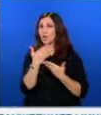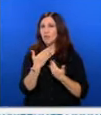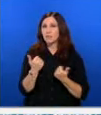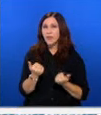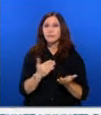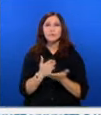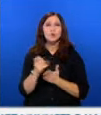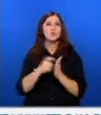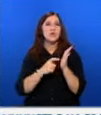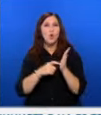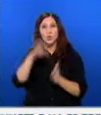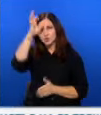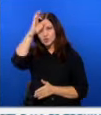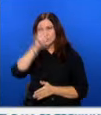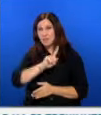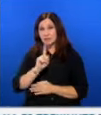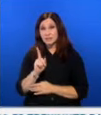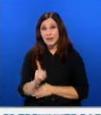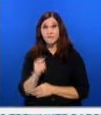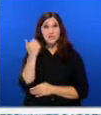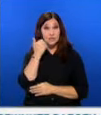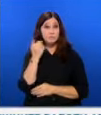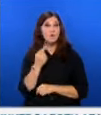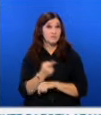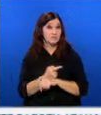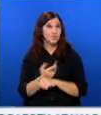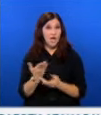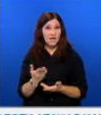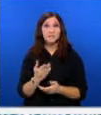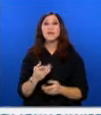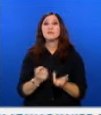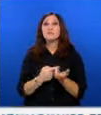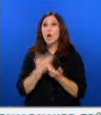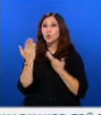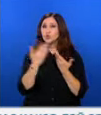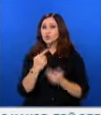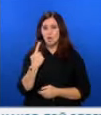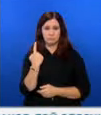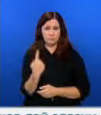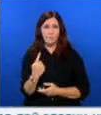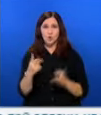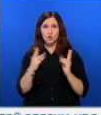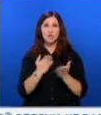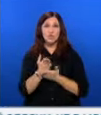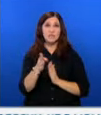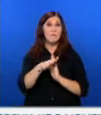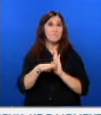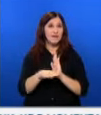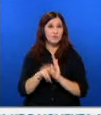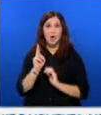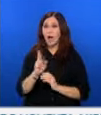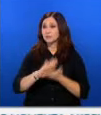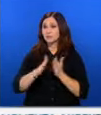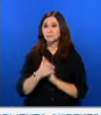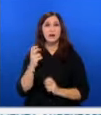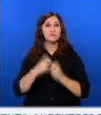няма. Според закона учениците не трябва да ги използват в часовете и всяко училище само решава чрез правилника си как да се